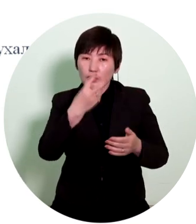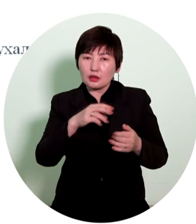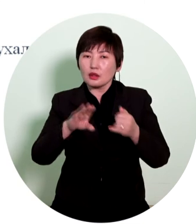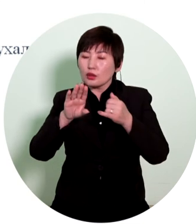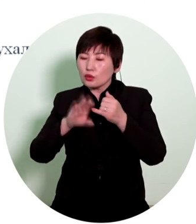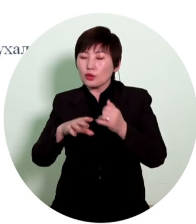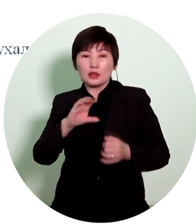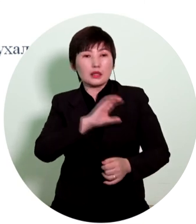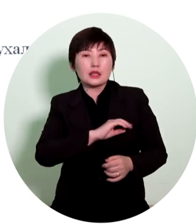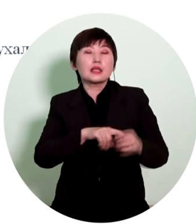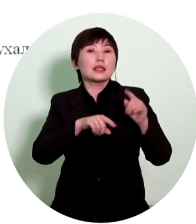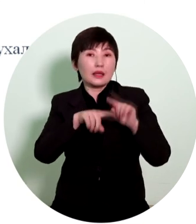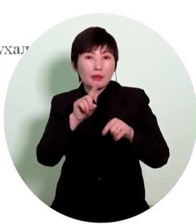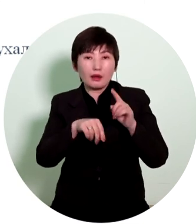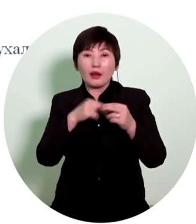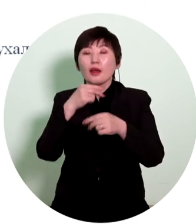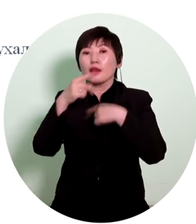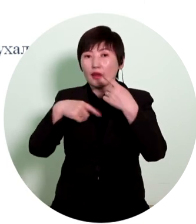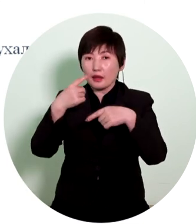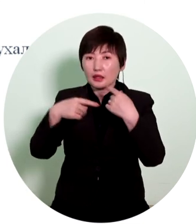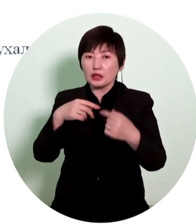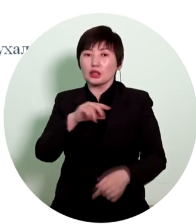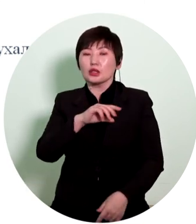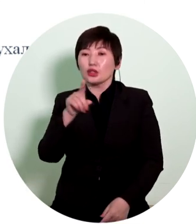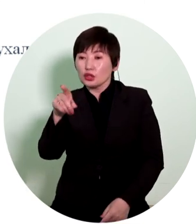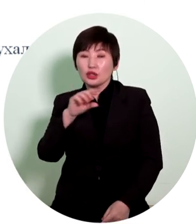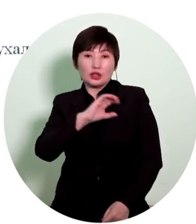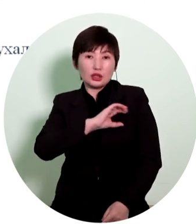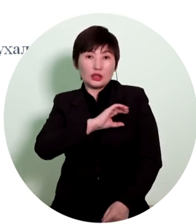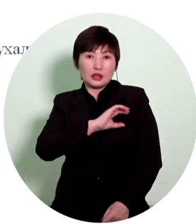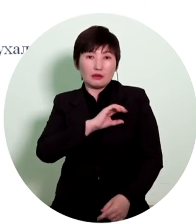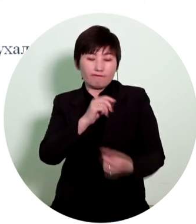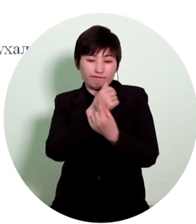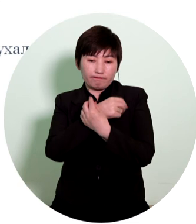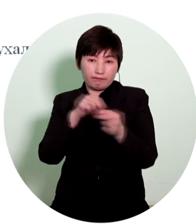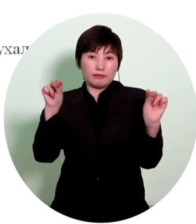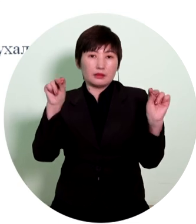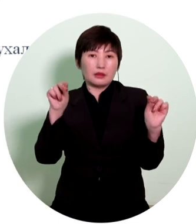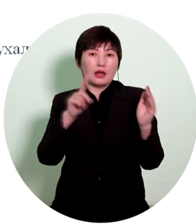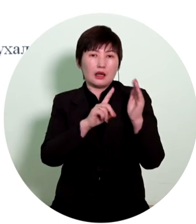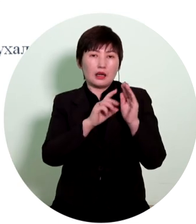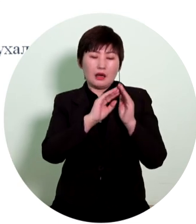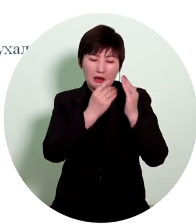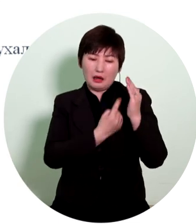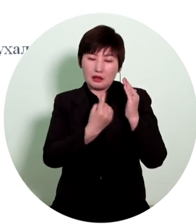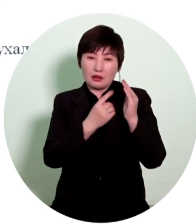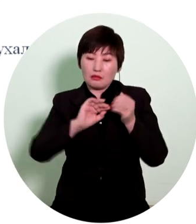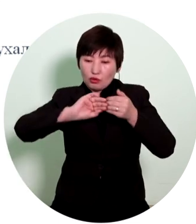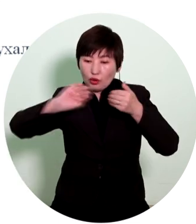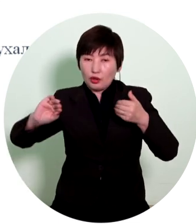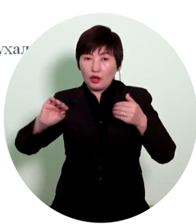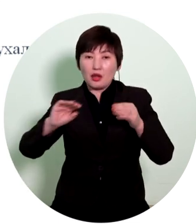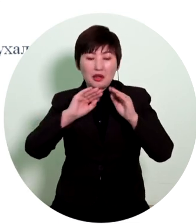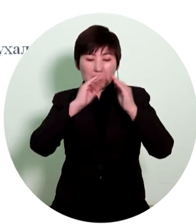сэтгэл санаа, мэдрэмж ямар байгаа талаараа ярилцах нь чиний сэтгэл санааг тайшруулж, ганцаардлаас холдуулахаас гадна гэрийнхэнтэйгээ